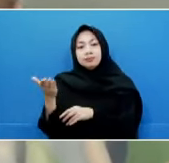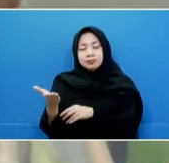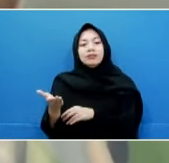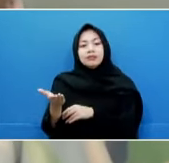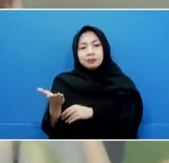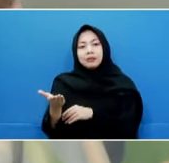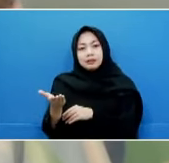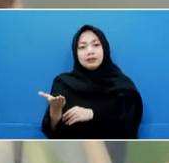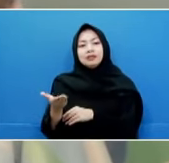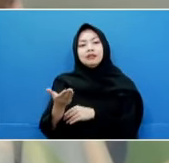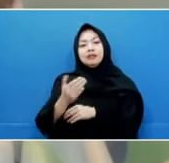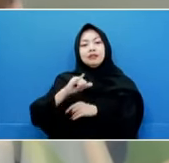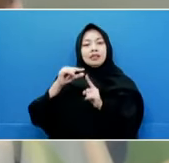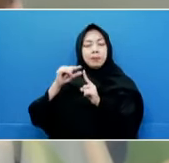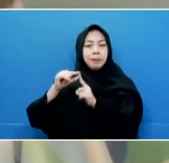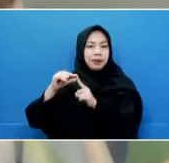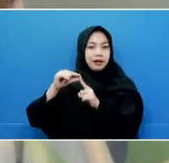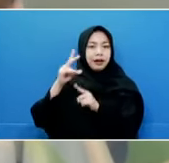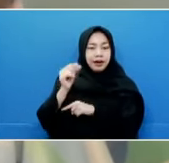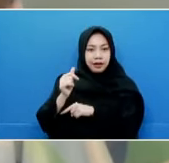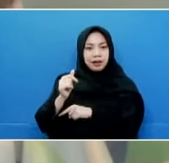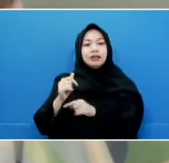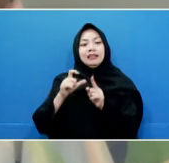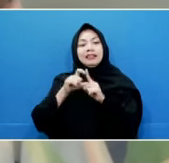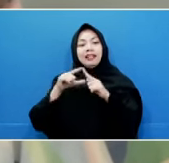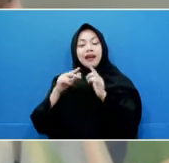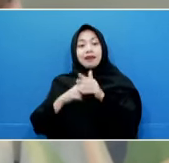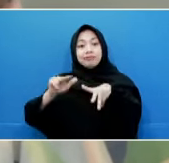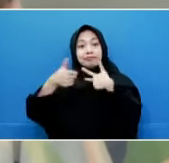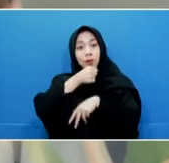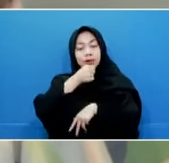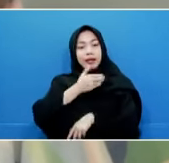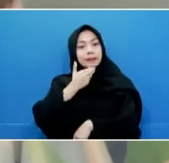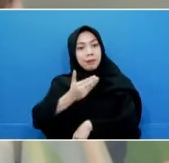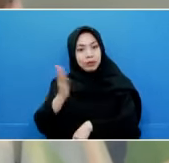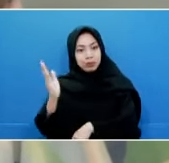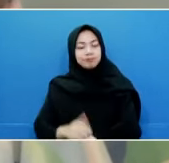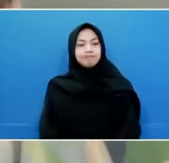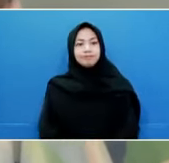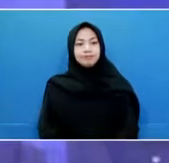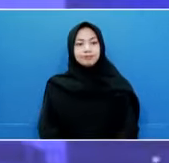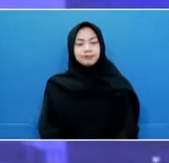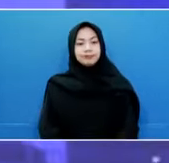pemilih untuk Jakarta Mbak Nur Paramita telah bergabung bersama kami di Kompas malam Salam sehat m